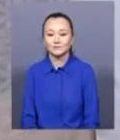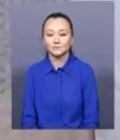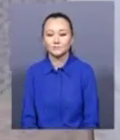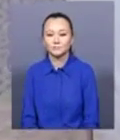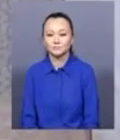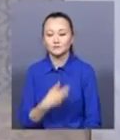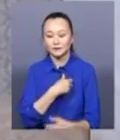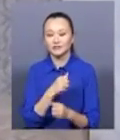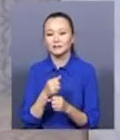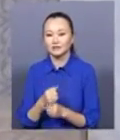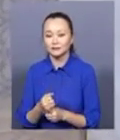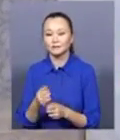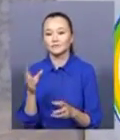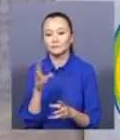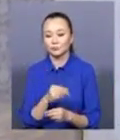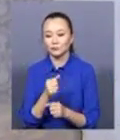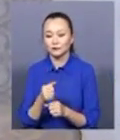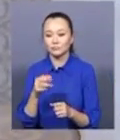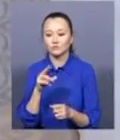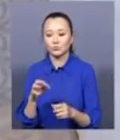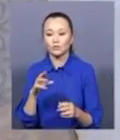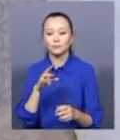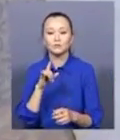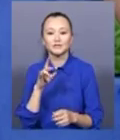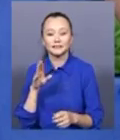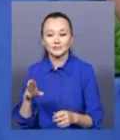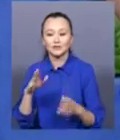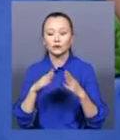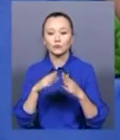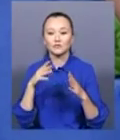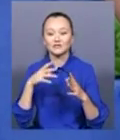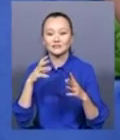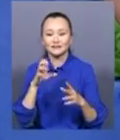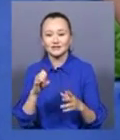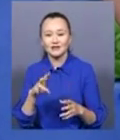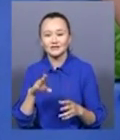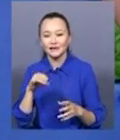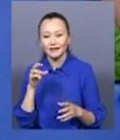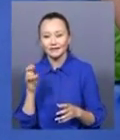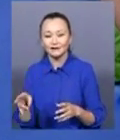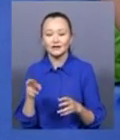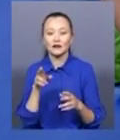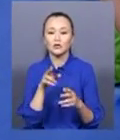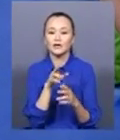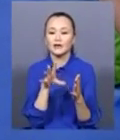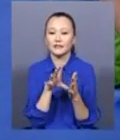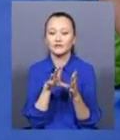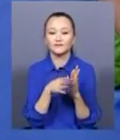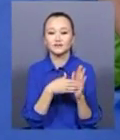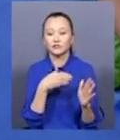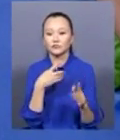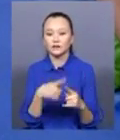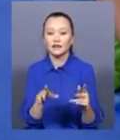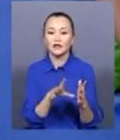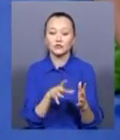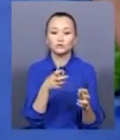Ну, мы делаем практически все по быту. То есть также сантехника, электрика. То есть не надо вам вызывать, например, если